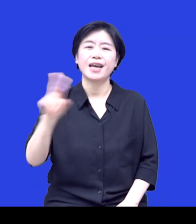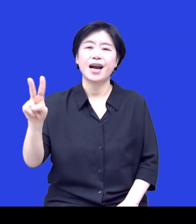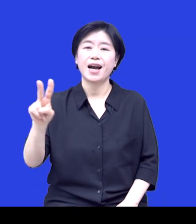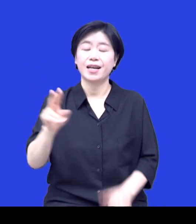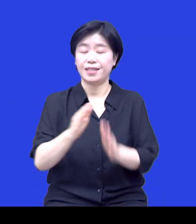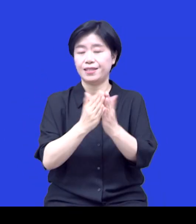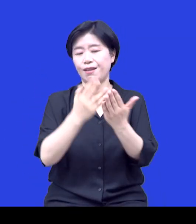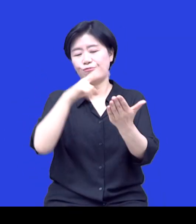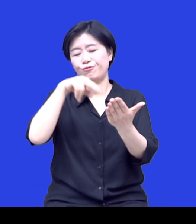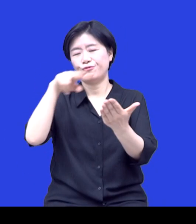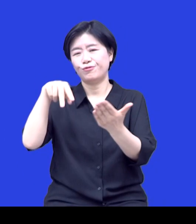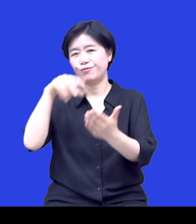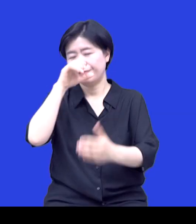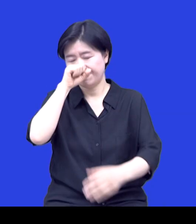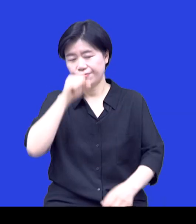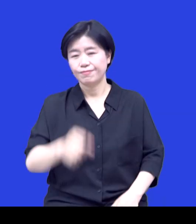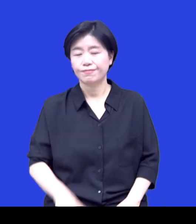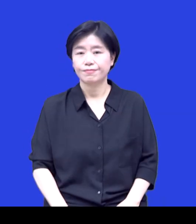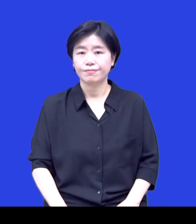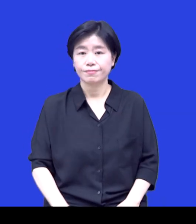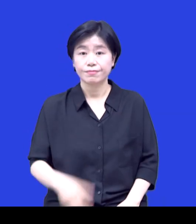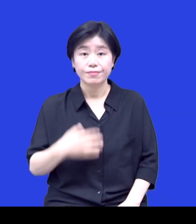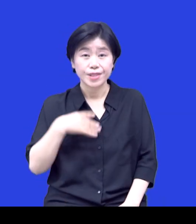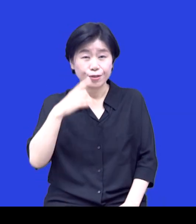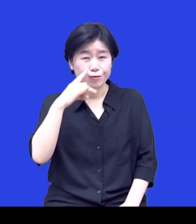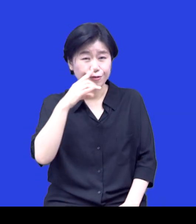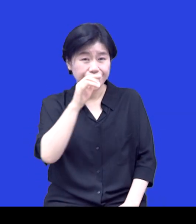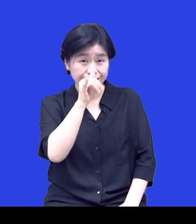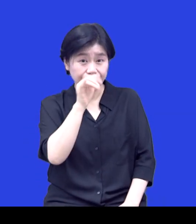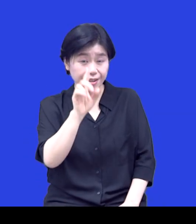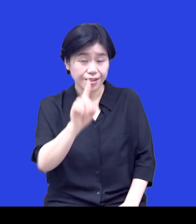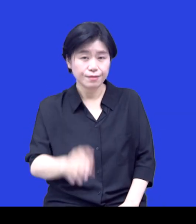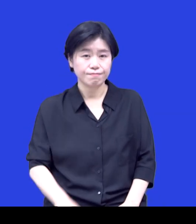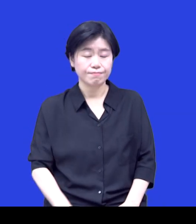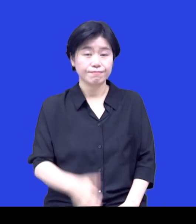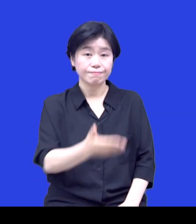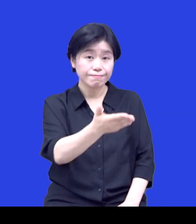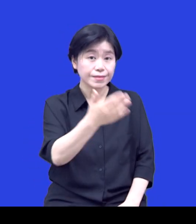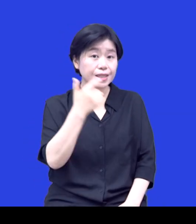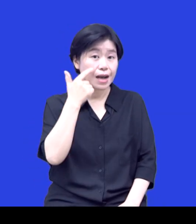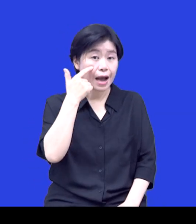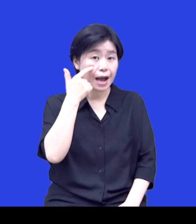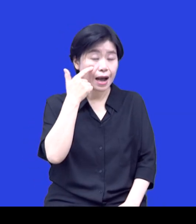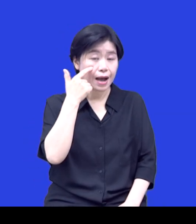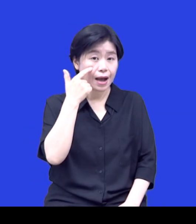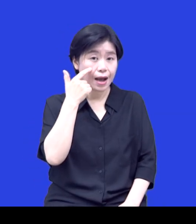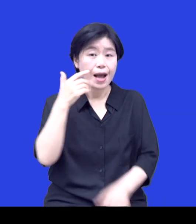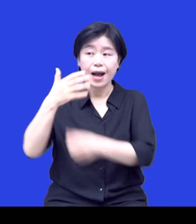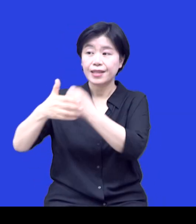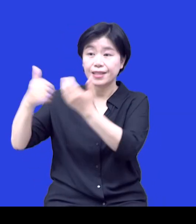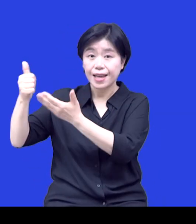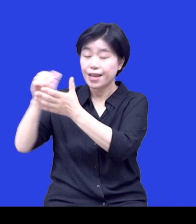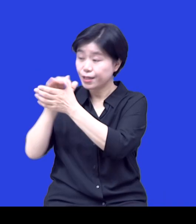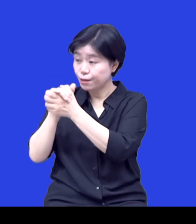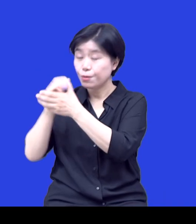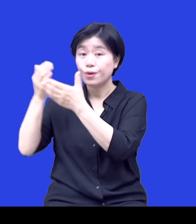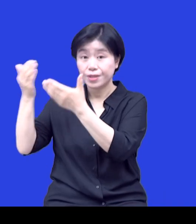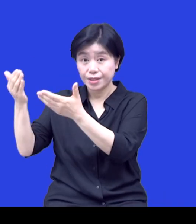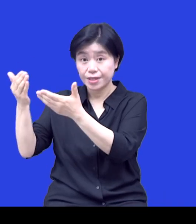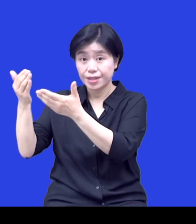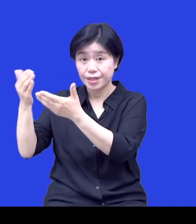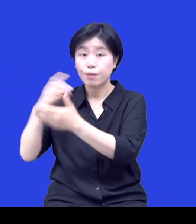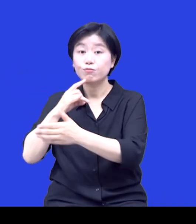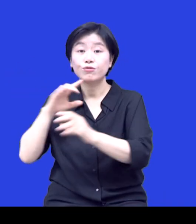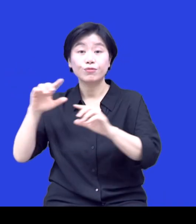이사야서 전체. 저는 좀 궁금했던 게 그 아버지께 혹시 그러니까 하나님한테 기도하는 것도 있지만 힘들 때